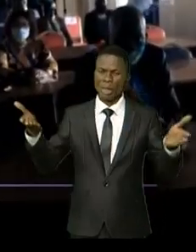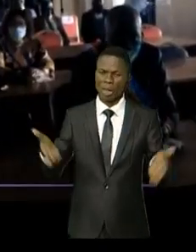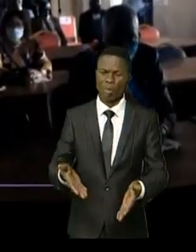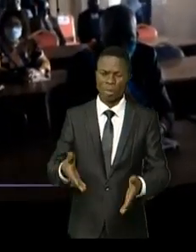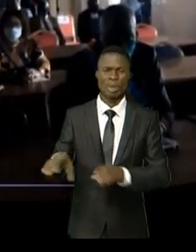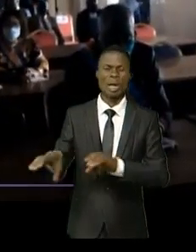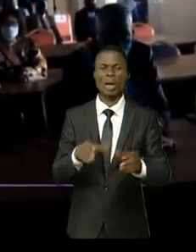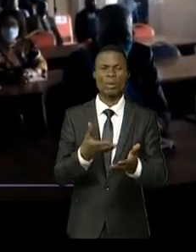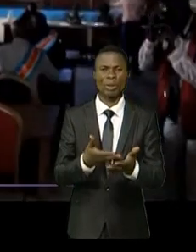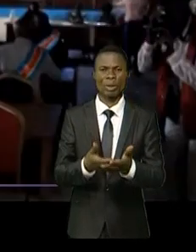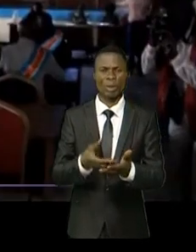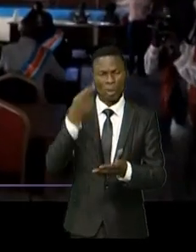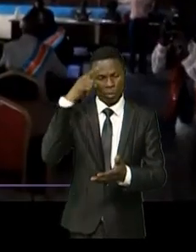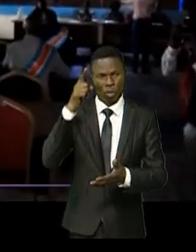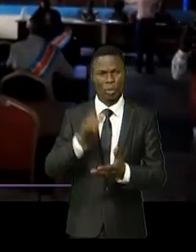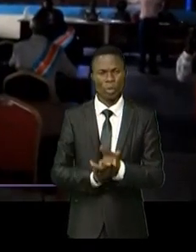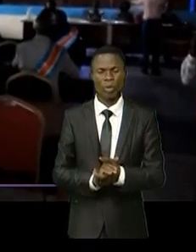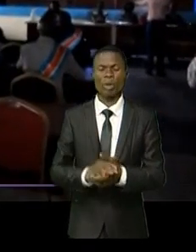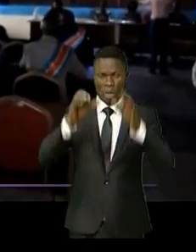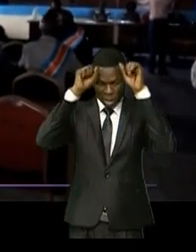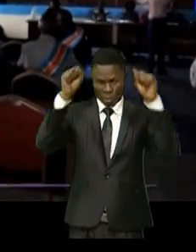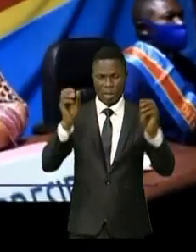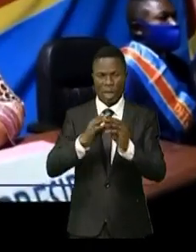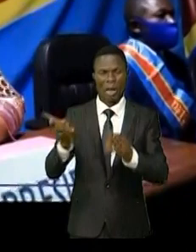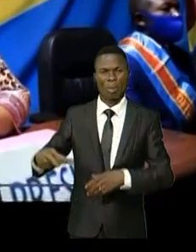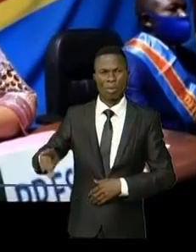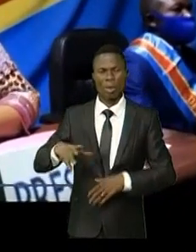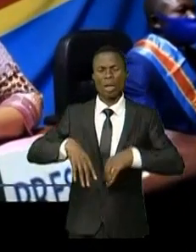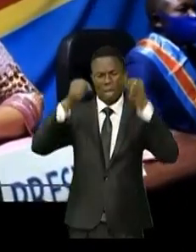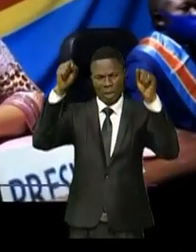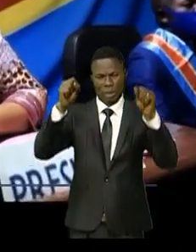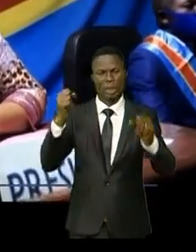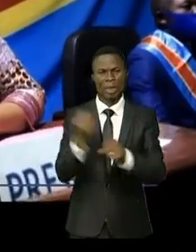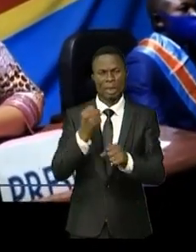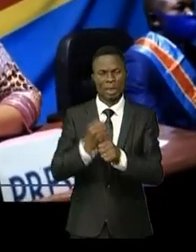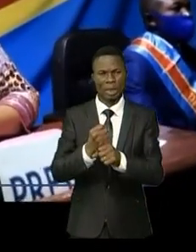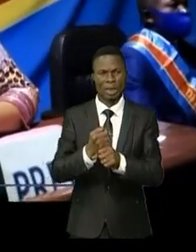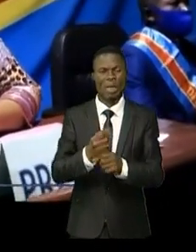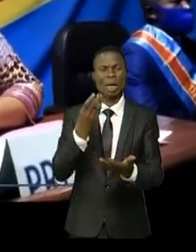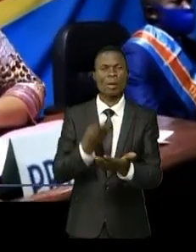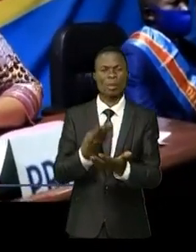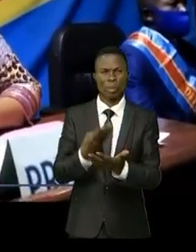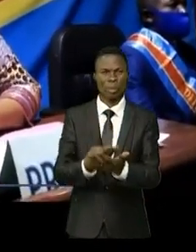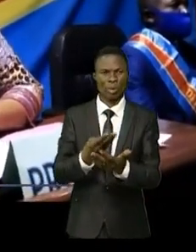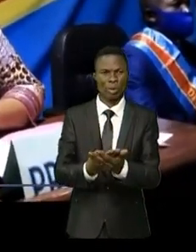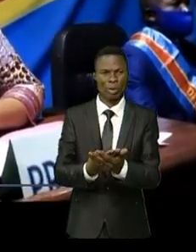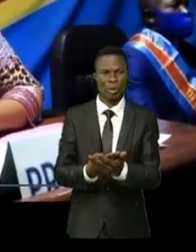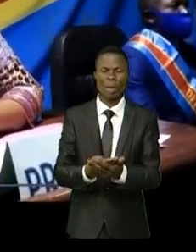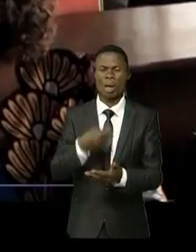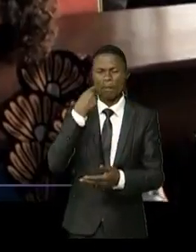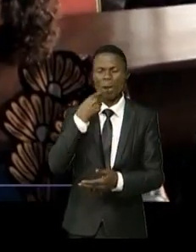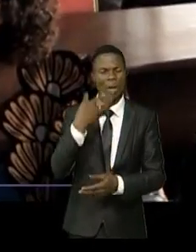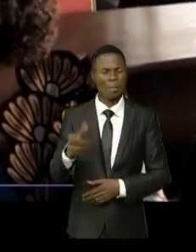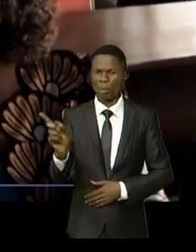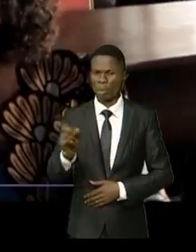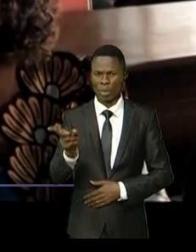cette cérémonie pour le numéro 1 de l'Assemblée provinciale. L'adoption et même l'exécution de l'édite budgétaire ne doit pas être une simple